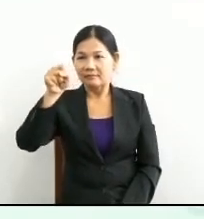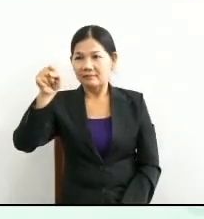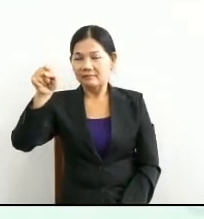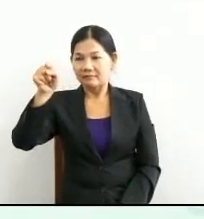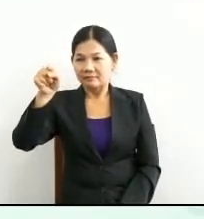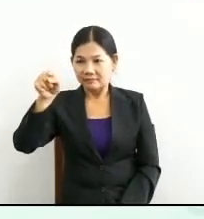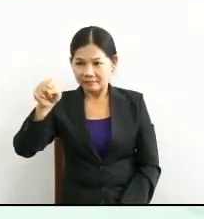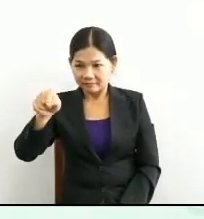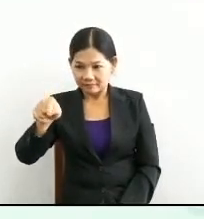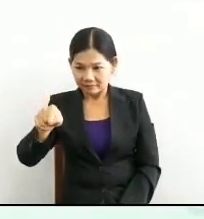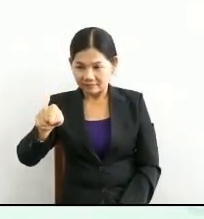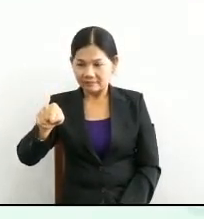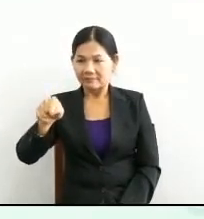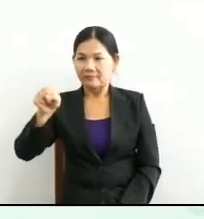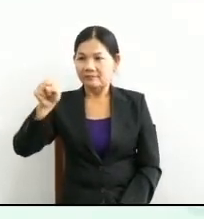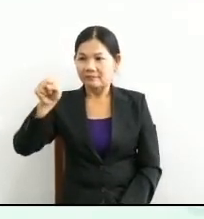nói cứ